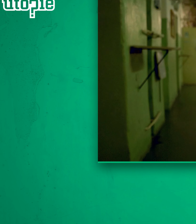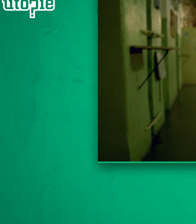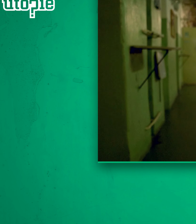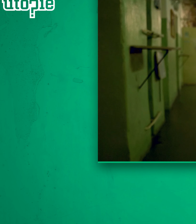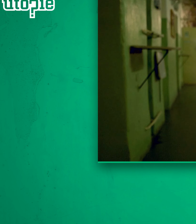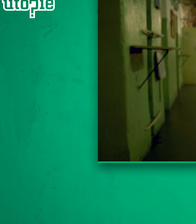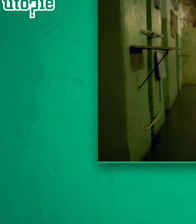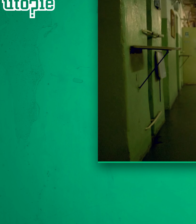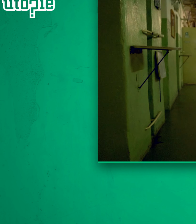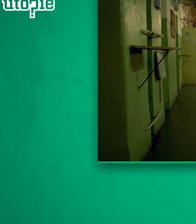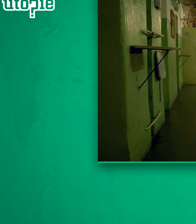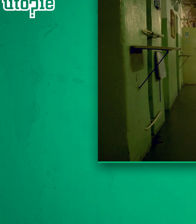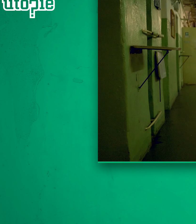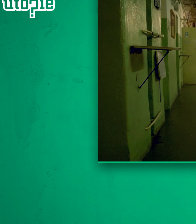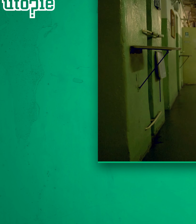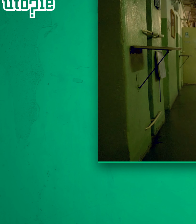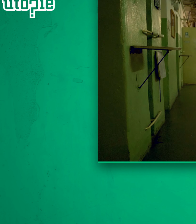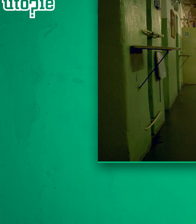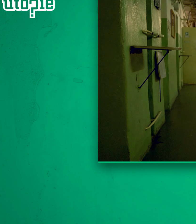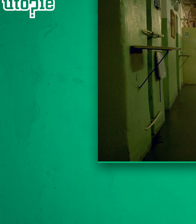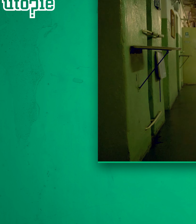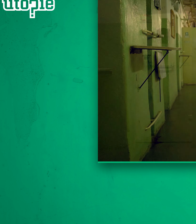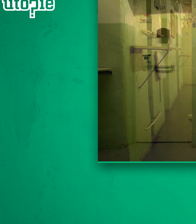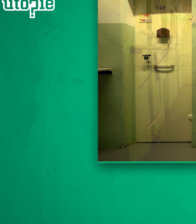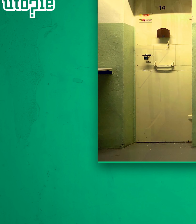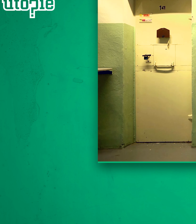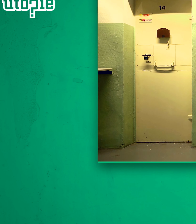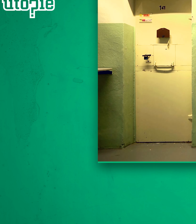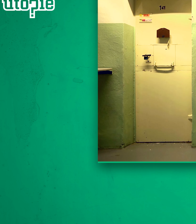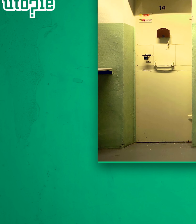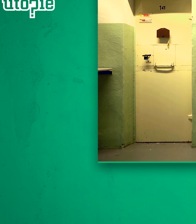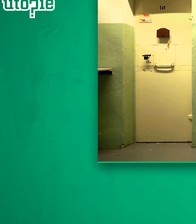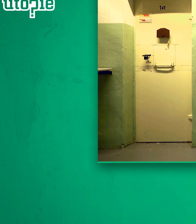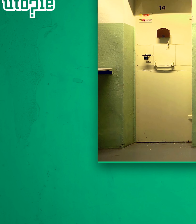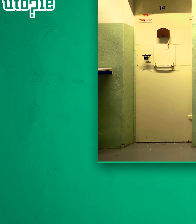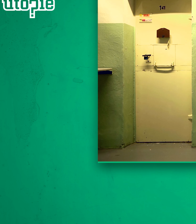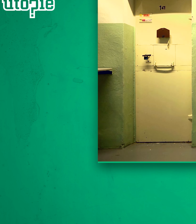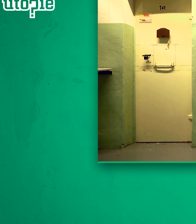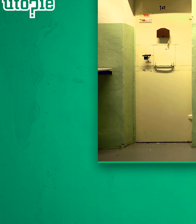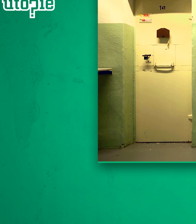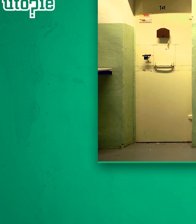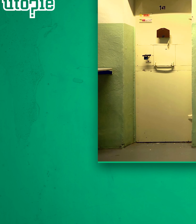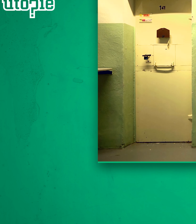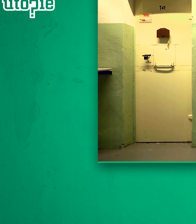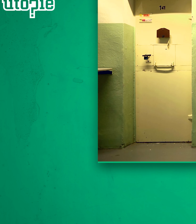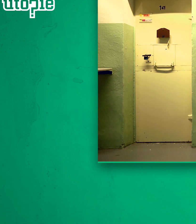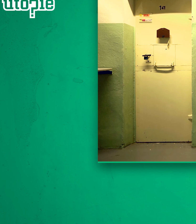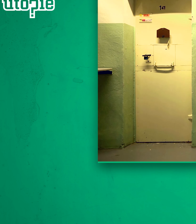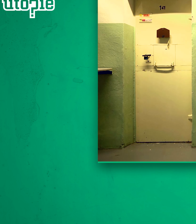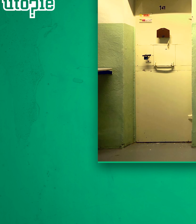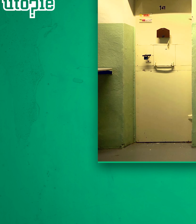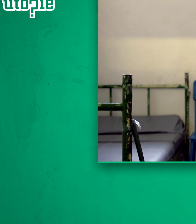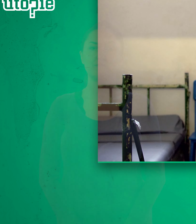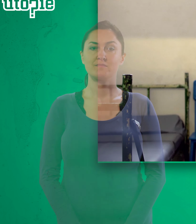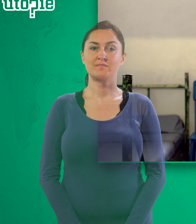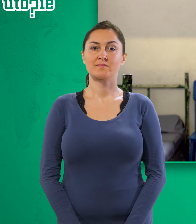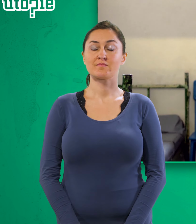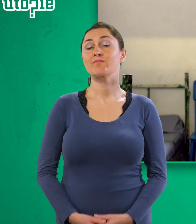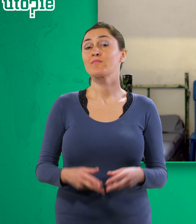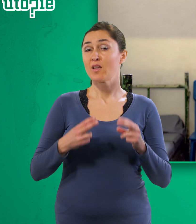Určitě vzniká otázka, jak je možné, že se vůbec člověk dostane do konfliktu se zákonem.